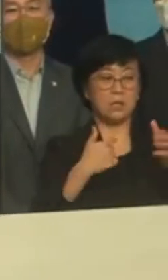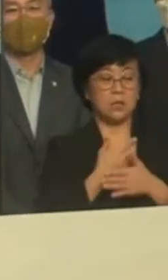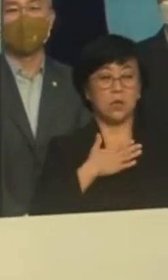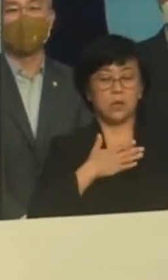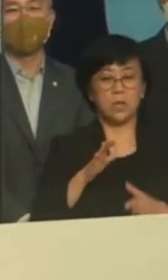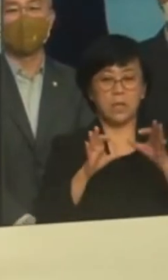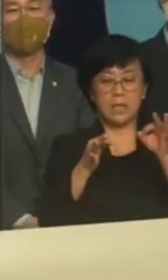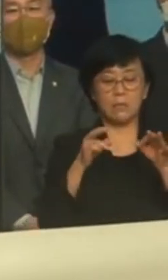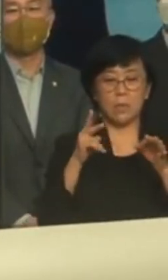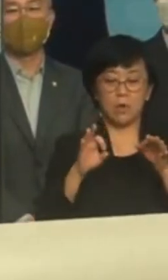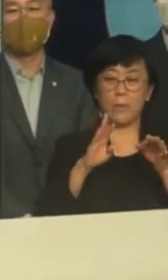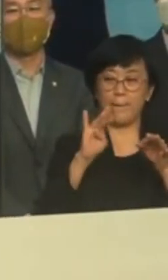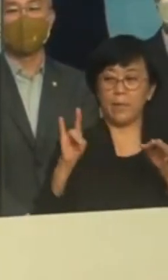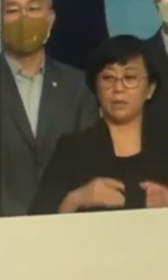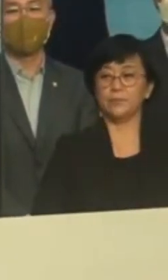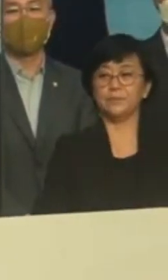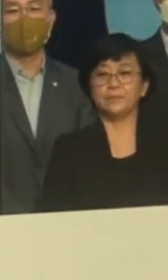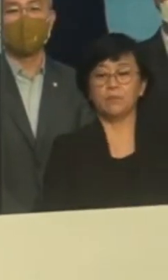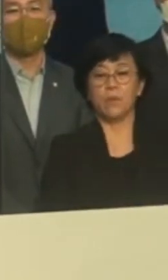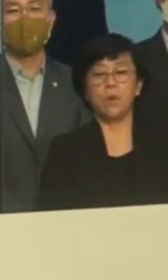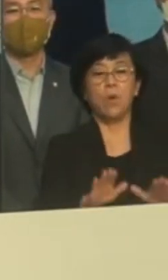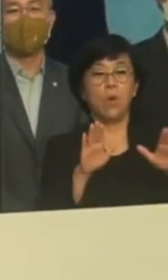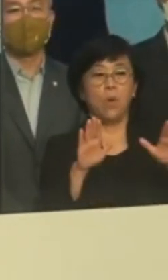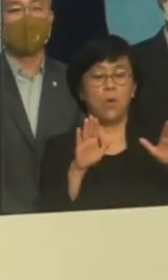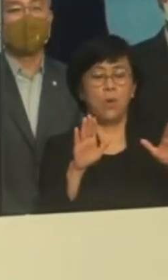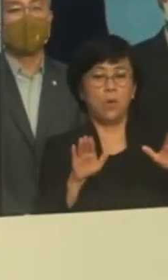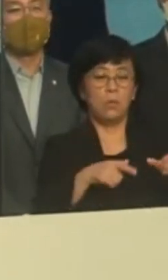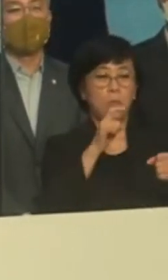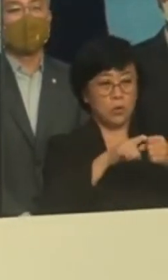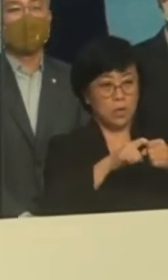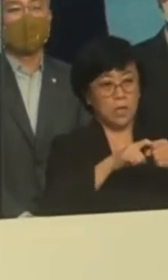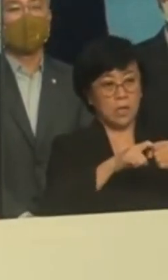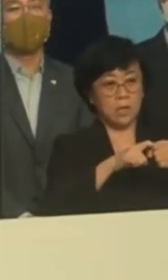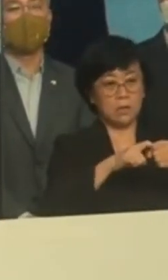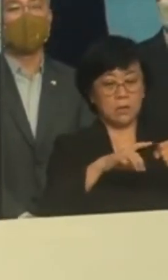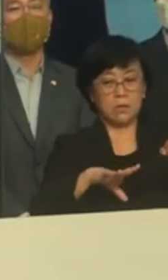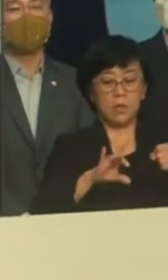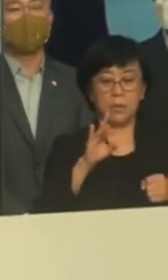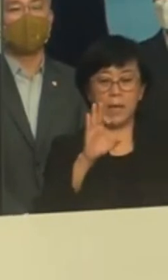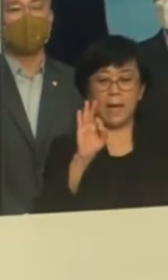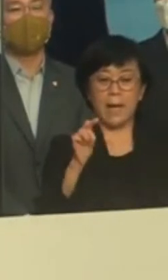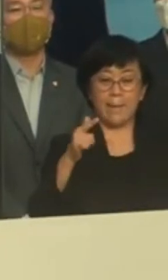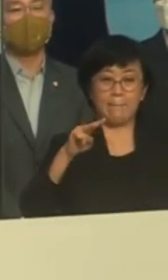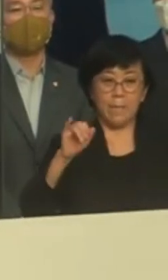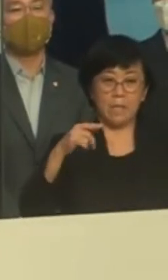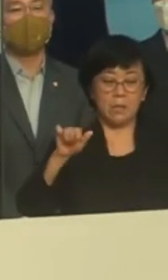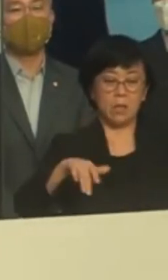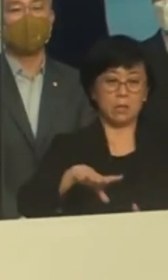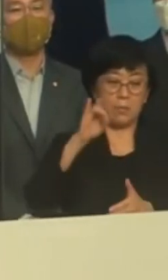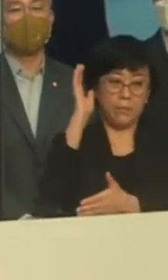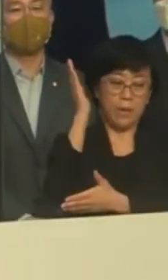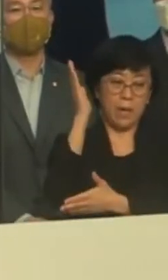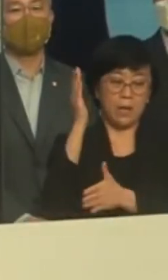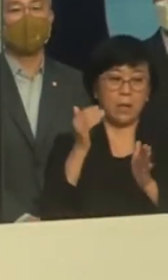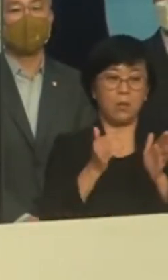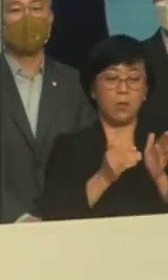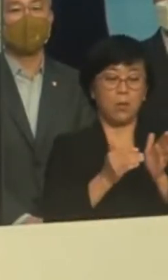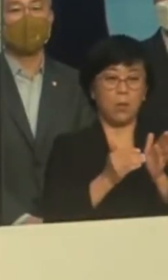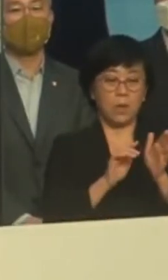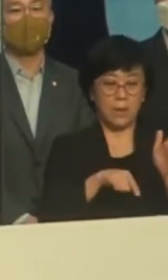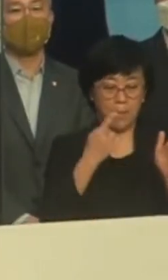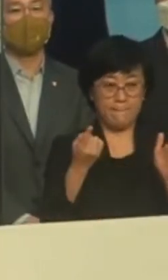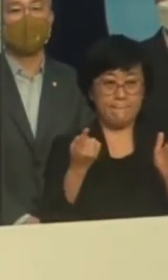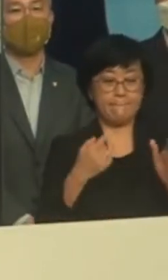더불어민주당의 김영대 의원입니다. 이제 취지에 대해서 안민석 의원님의 모두 말씀이 있으시고 난